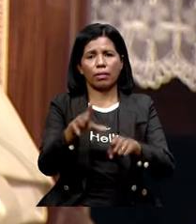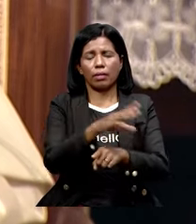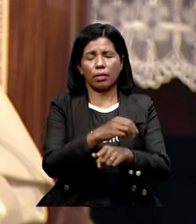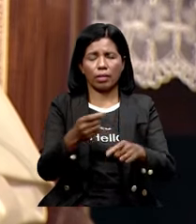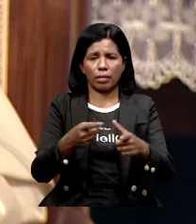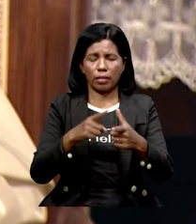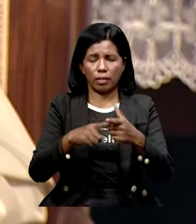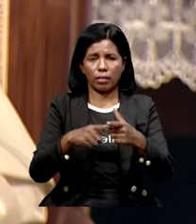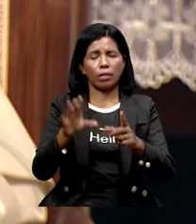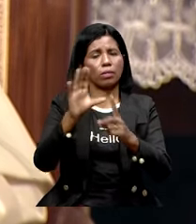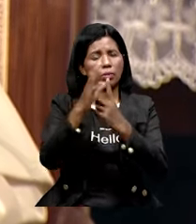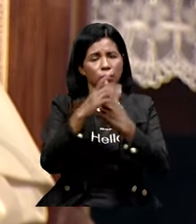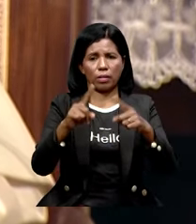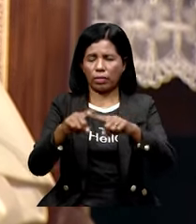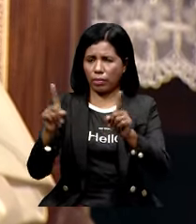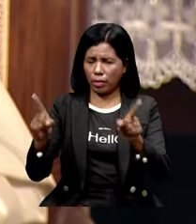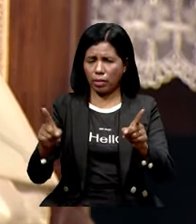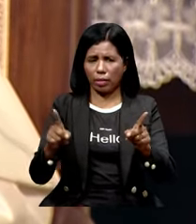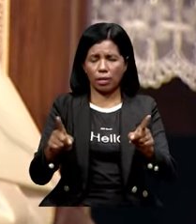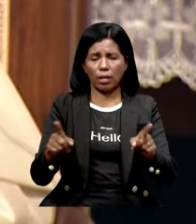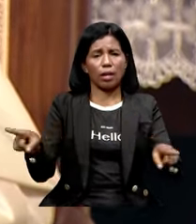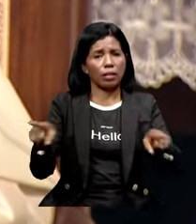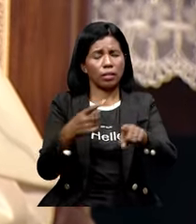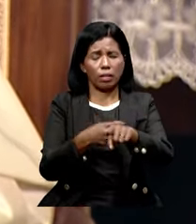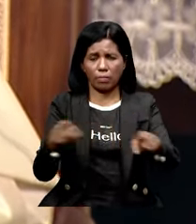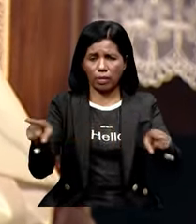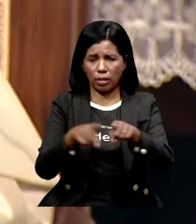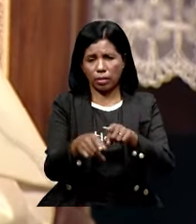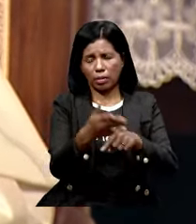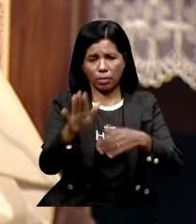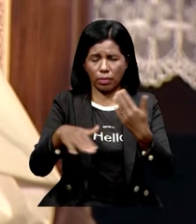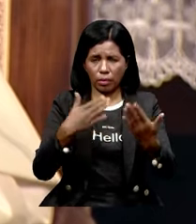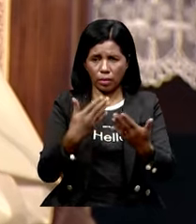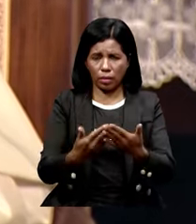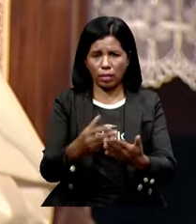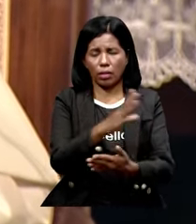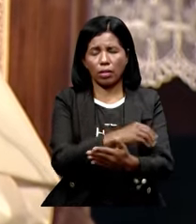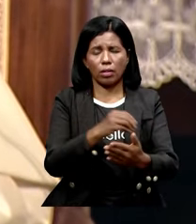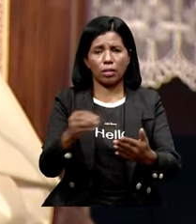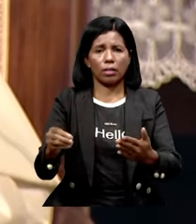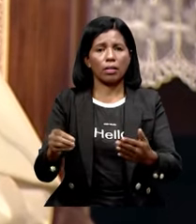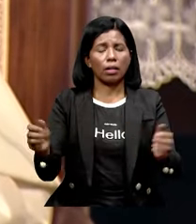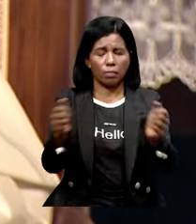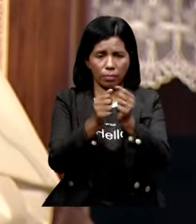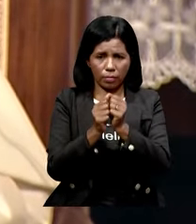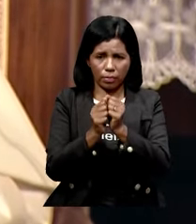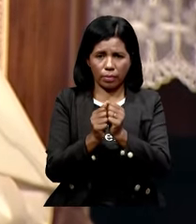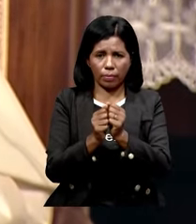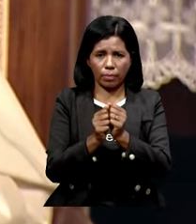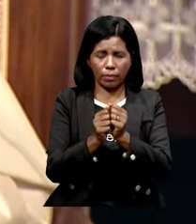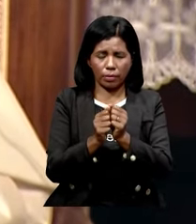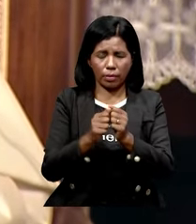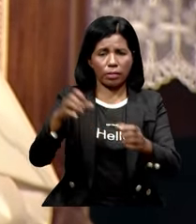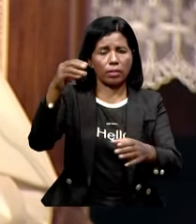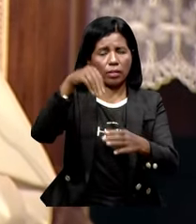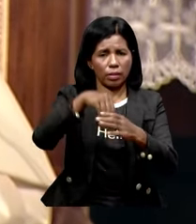budaya berbeda. Pada saat yang sama, Anda sekalian dicirikan oleh sebuah pergumulan